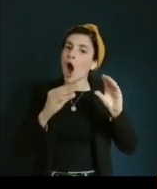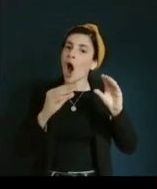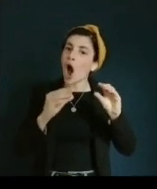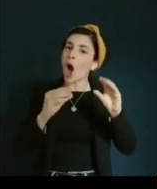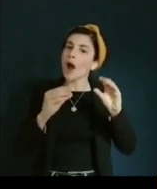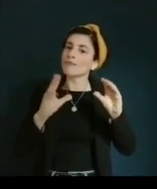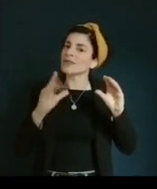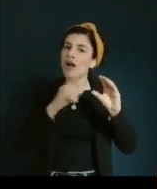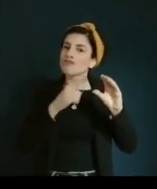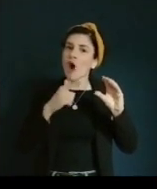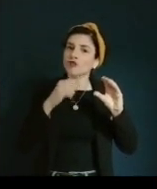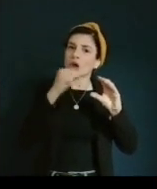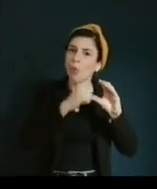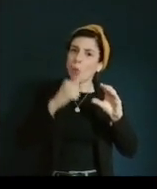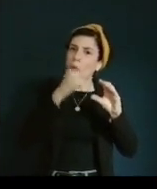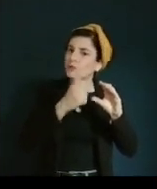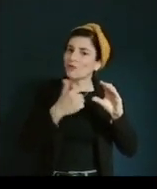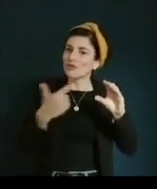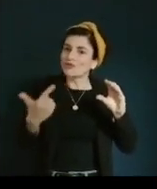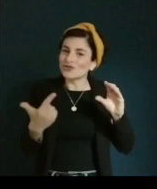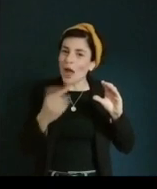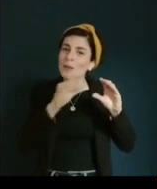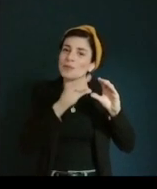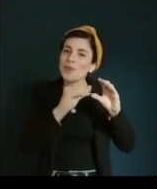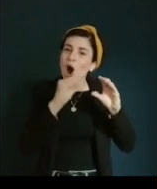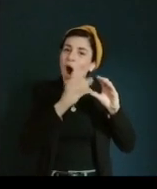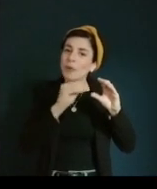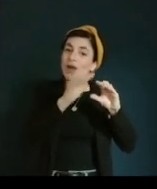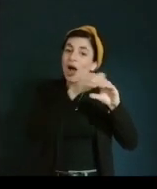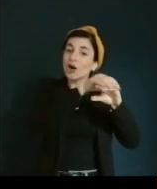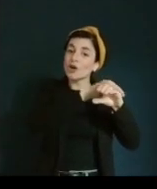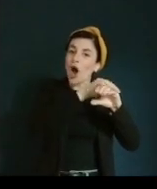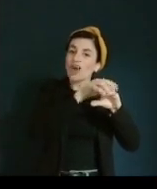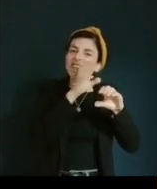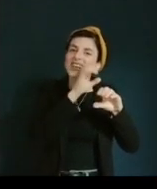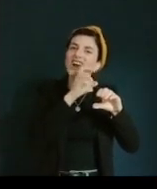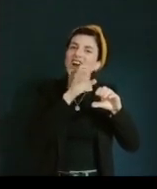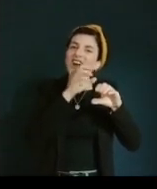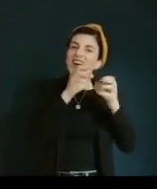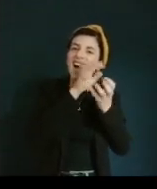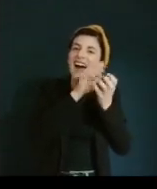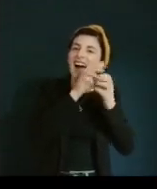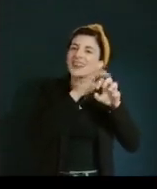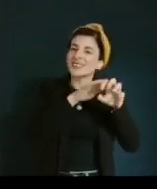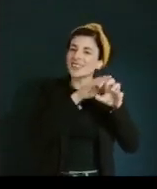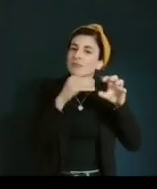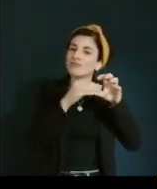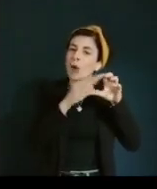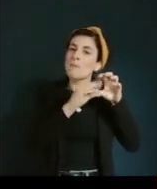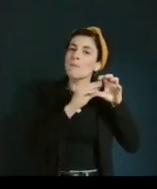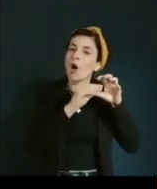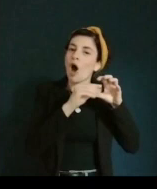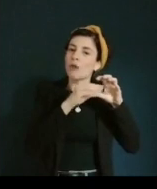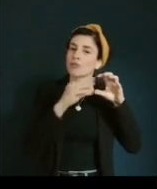molto morbida. Quindi non è assolutamente un pane duro, ma ha questa crosta estremamente croccante con un interno